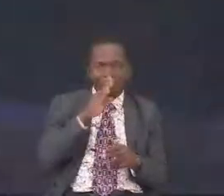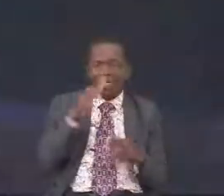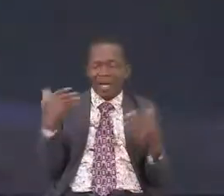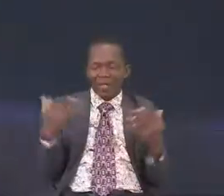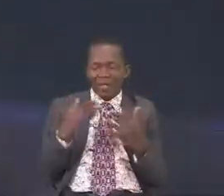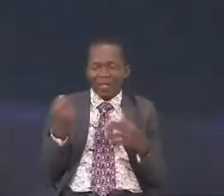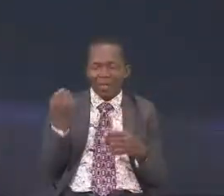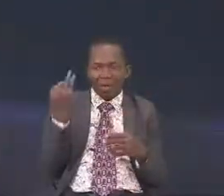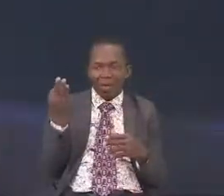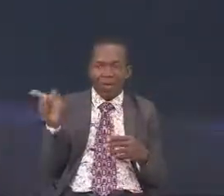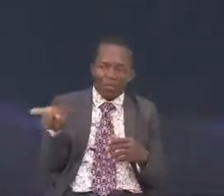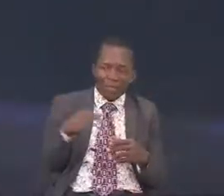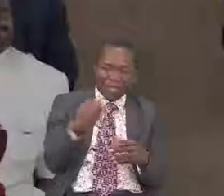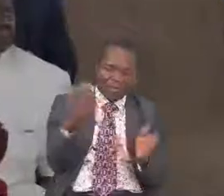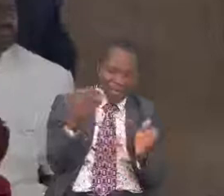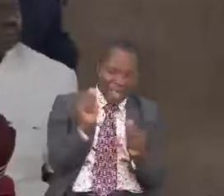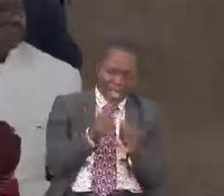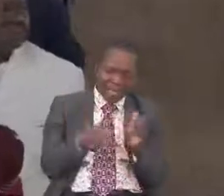de toi.